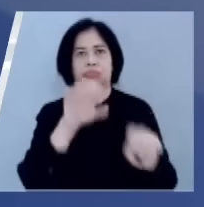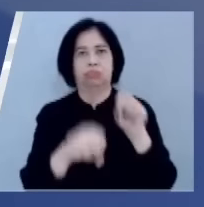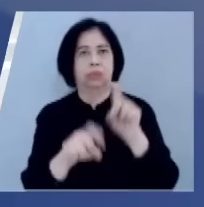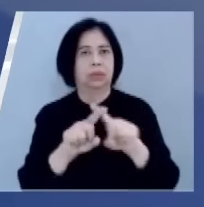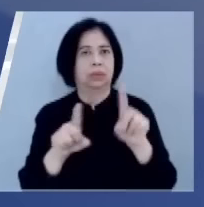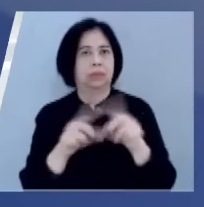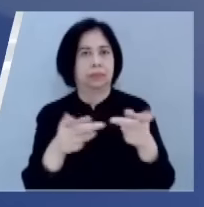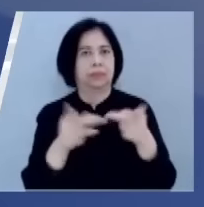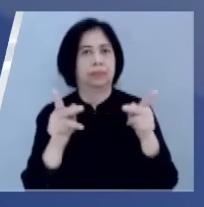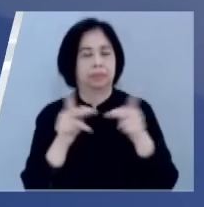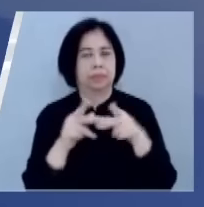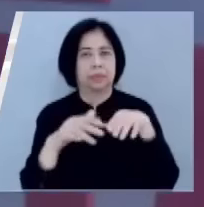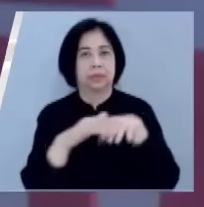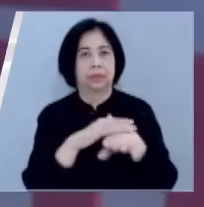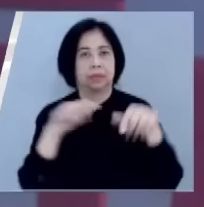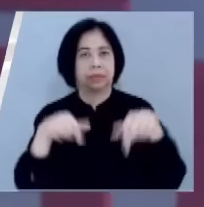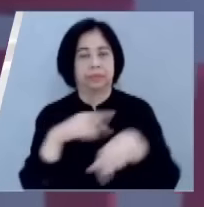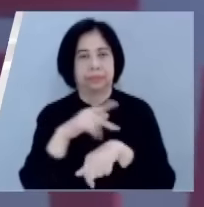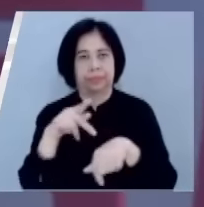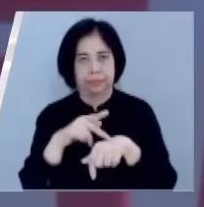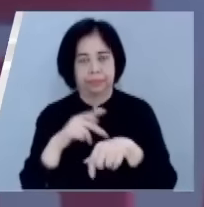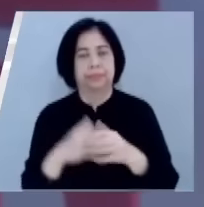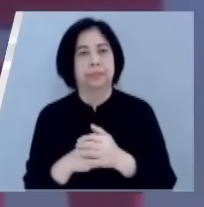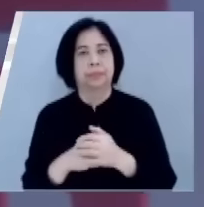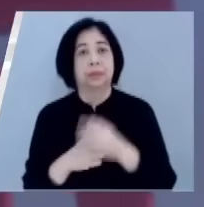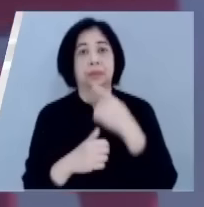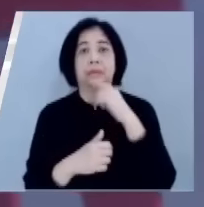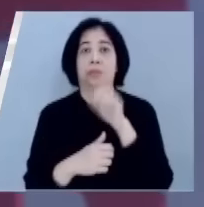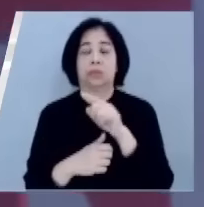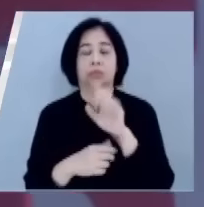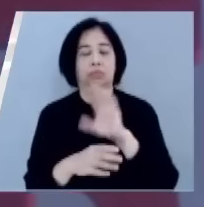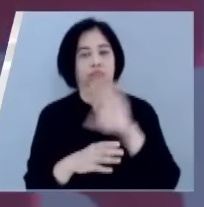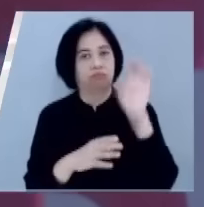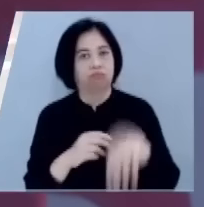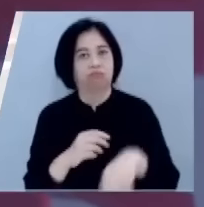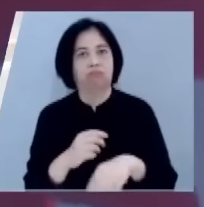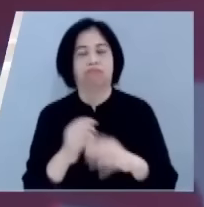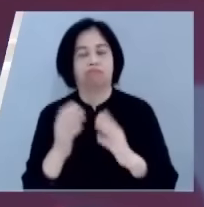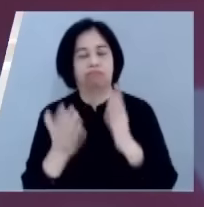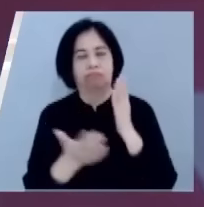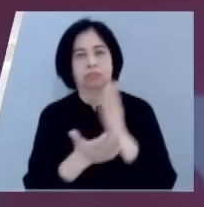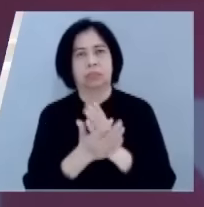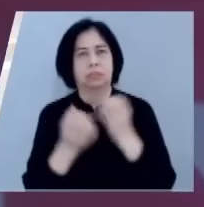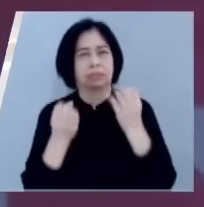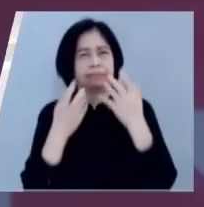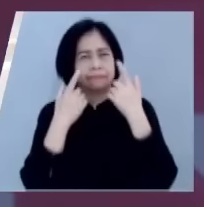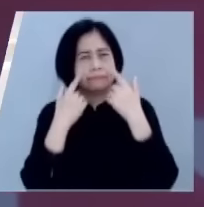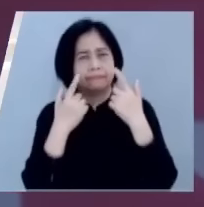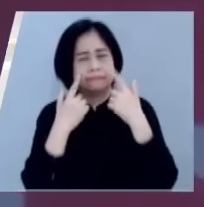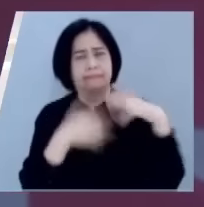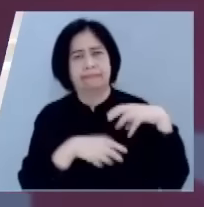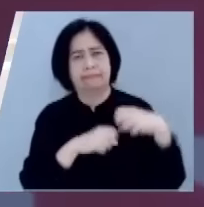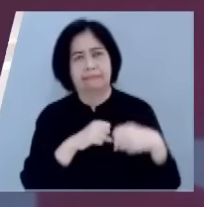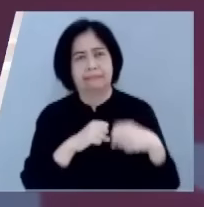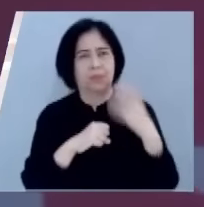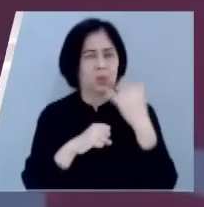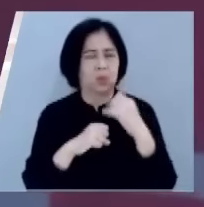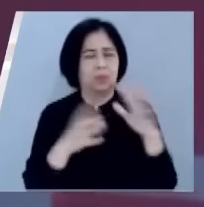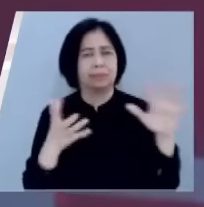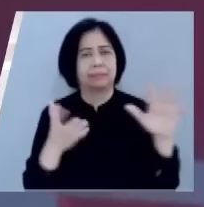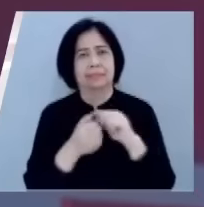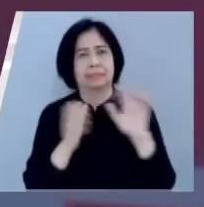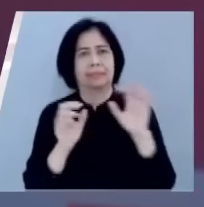na ni-raid sa bansa. Sa gitna ng utos na total ban, ang pagbuhos ng luhat pagdadalamhati dahil sa tila nawasak na pamilya